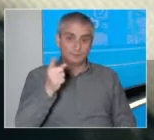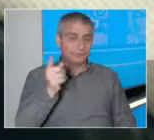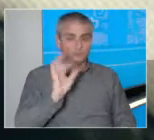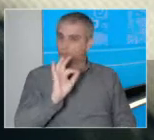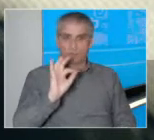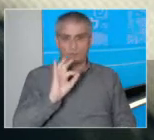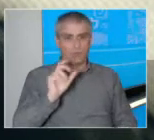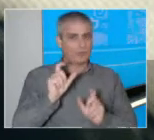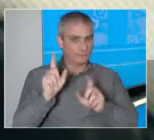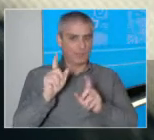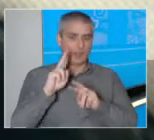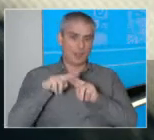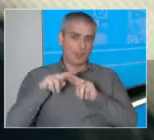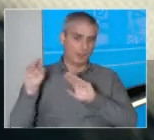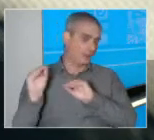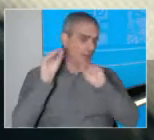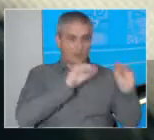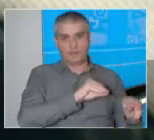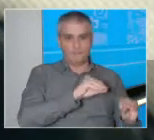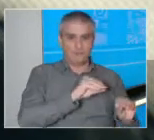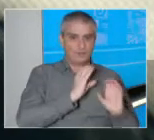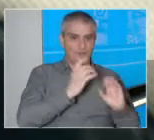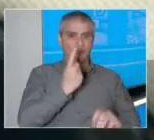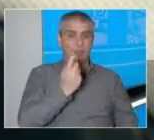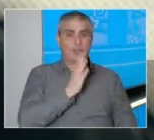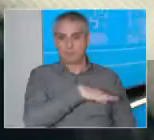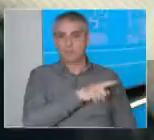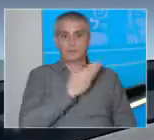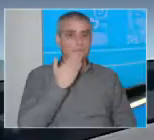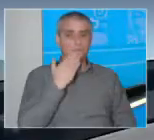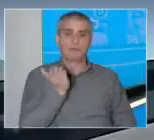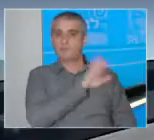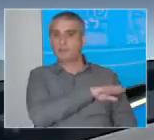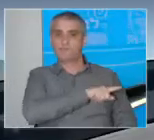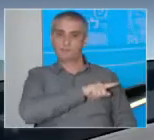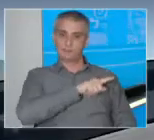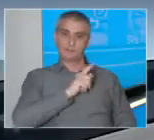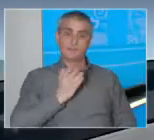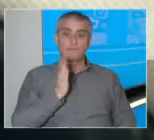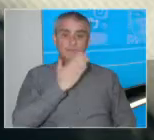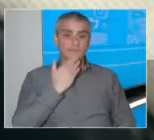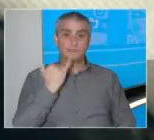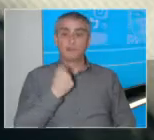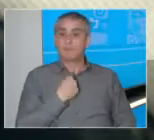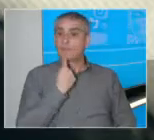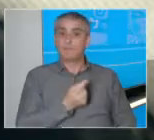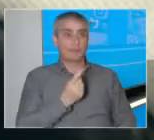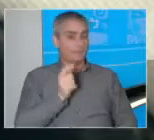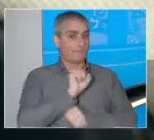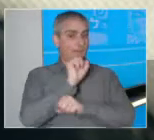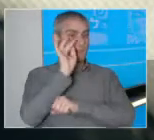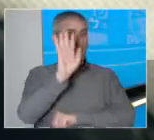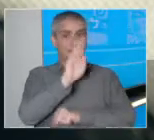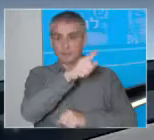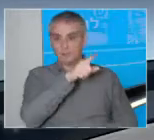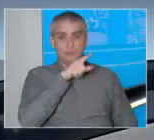שום דבר לא ימנע מהריגול הזה לחצות את כביש אבל אחד. אבל בצד הישראלי גיבית את השלטון החוק. לירושלים המערבית. בצד לא. הישראלי תמיד אמרתם, מחיתם נגד